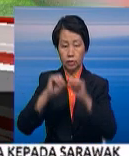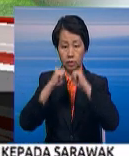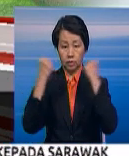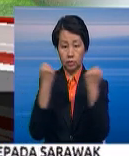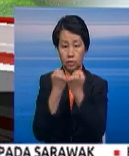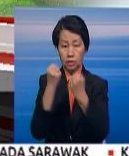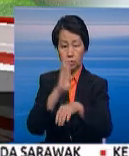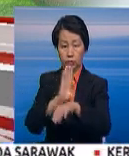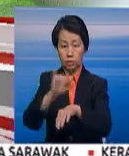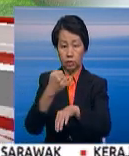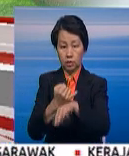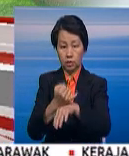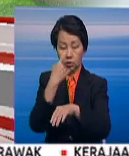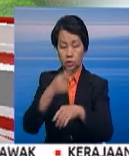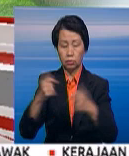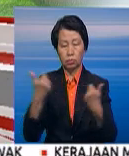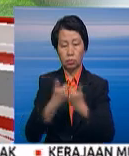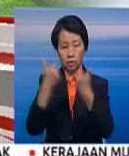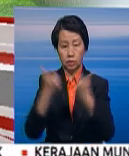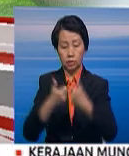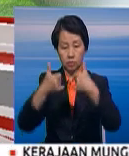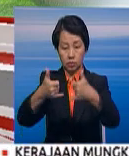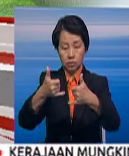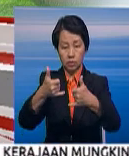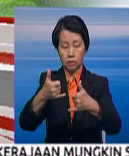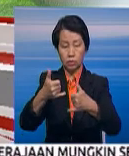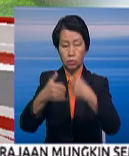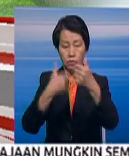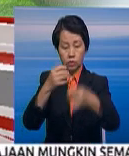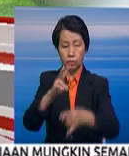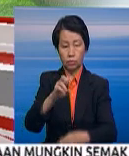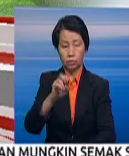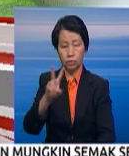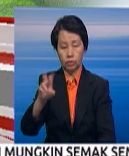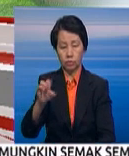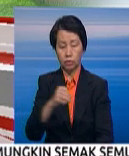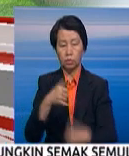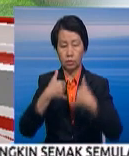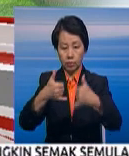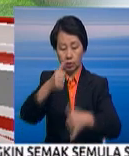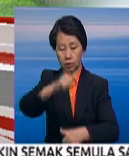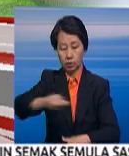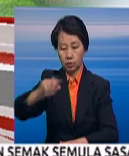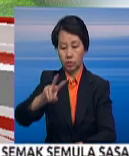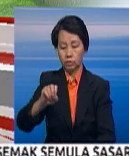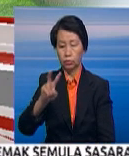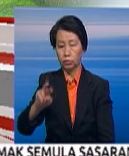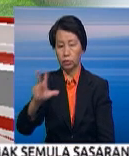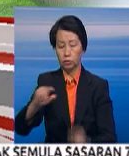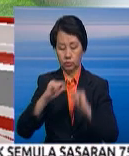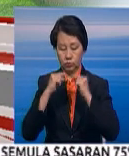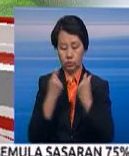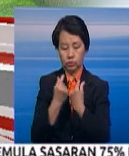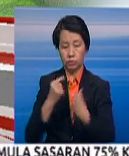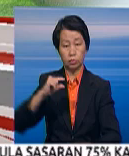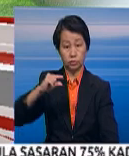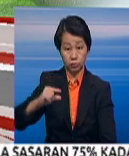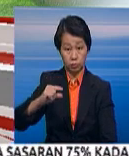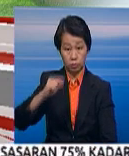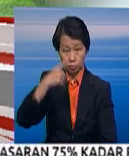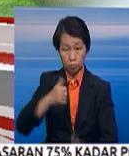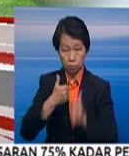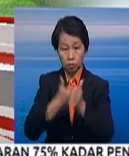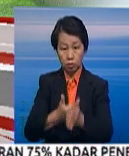Jalil untuk perlawanan kedua kelayakan Piala Dunia 2022, Piala Asia 2023 bagi kumpulan G. Untuk